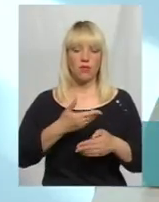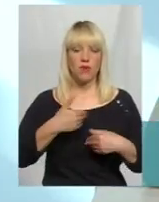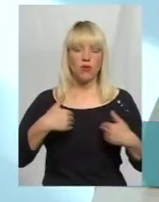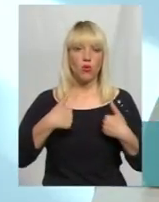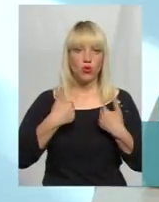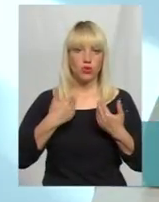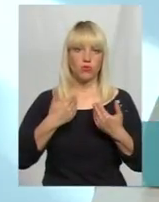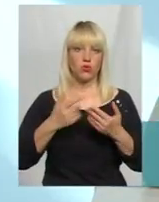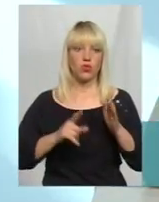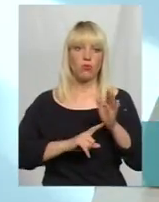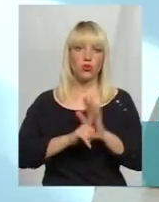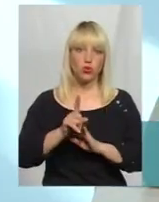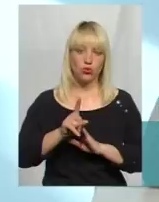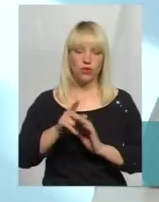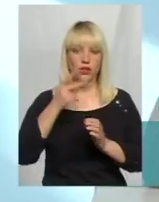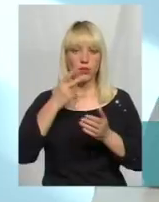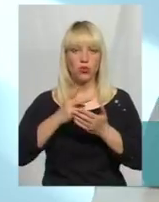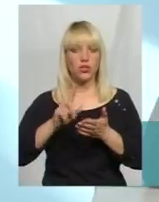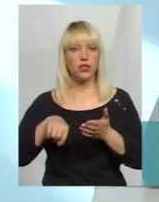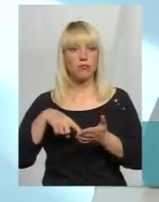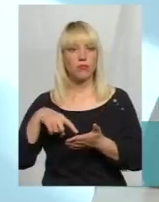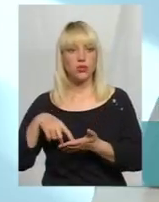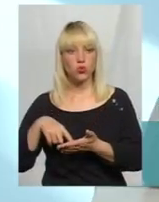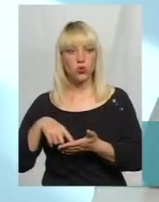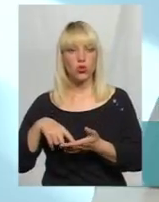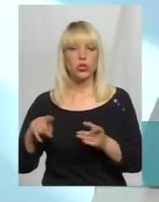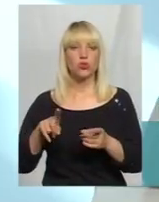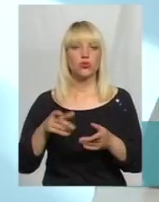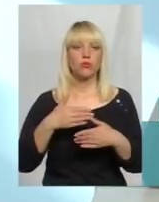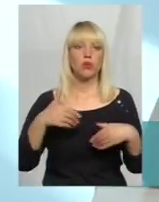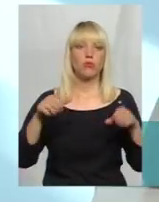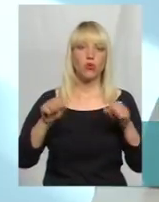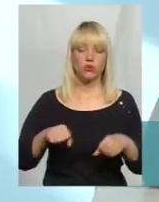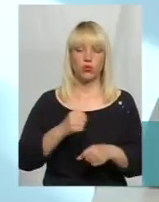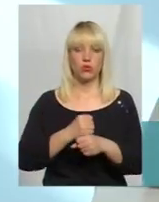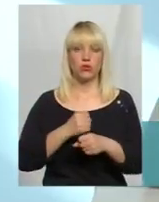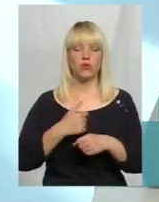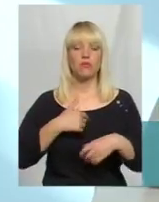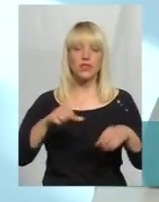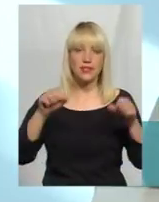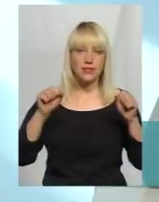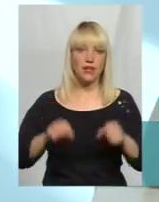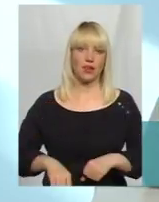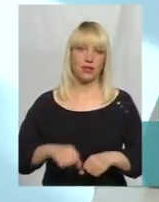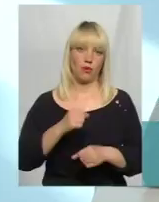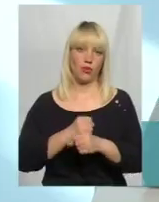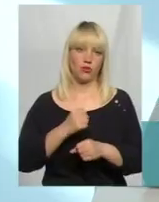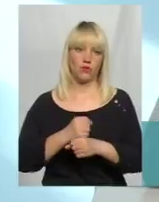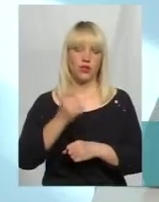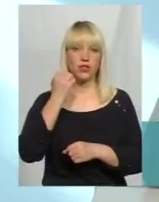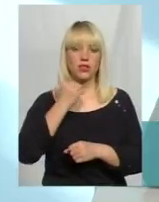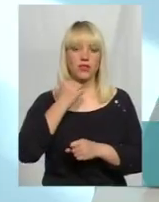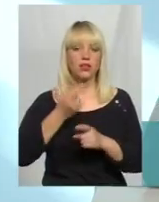започаткувати і показати місту, що ми можемо працювати, ми здатні працювати, і завдяки